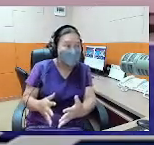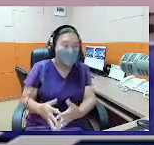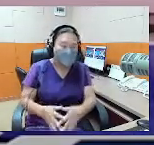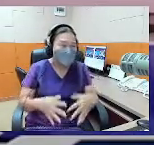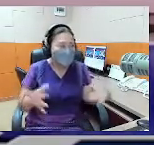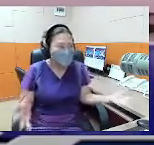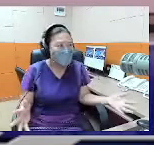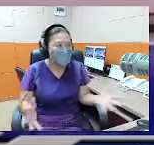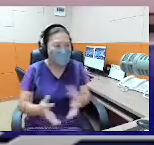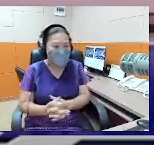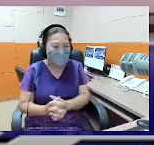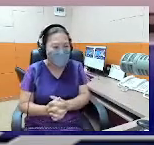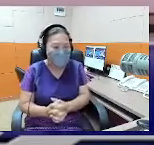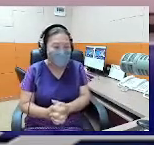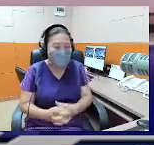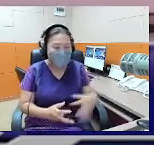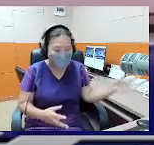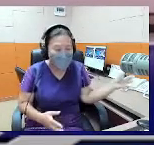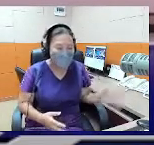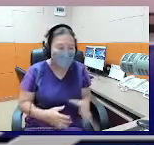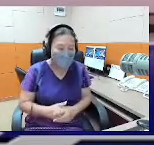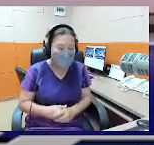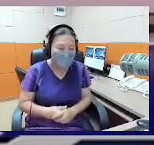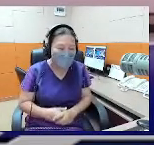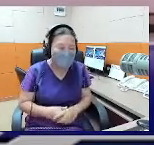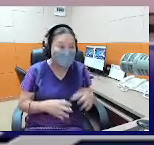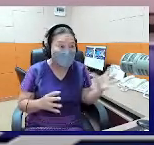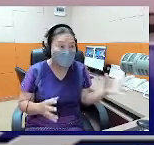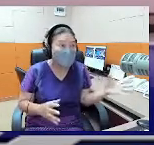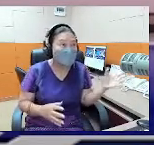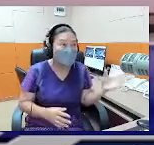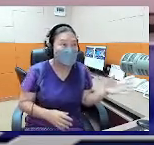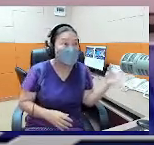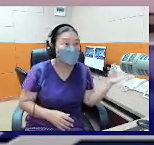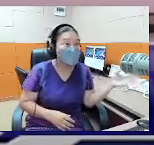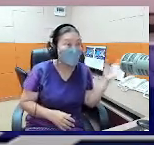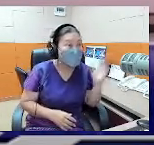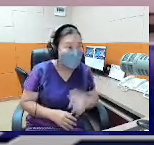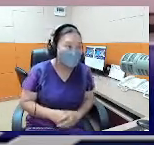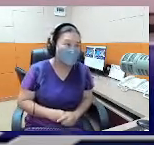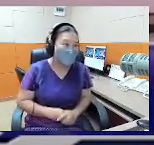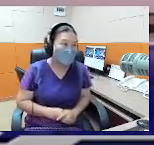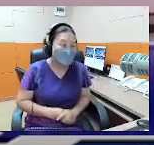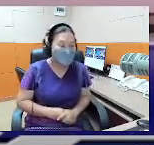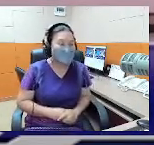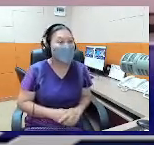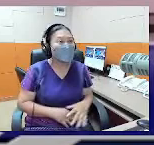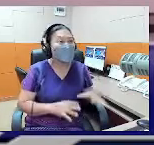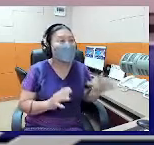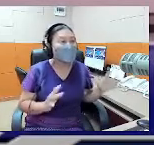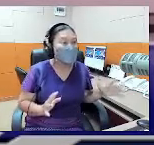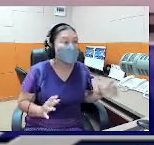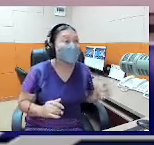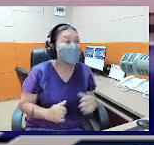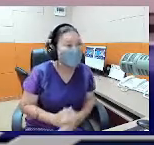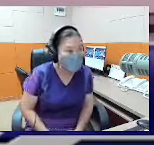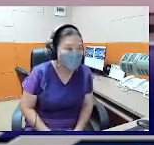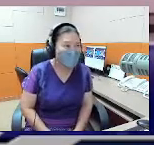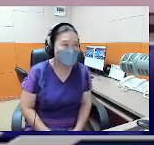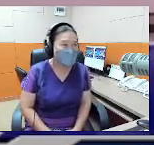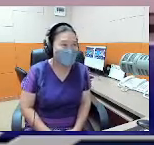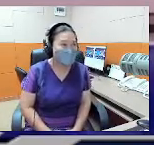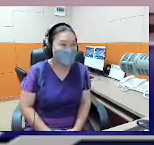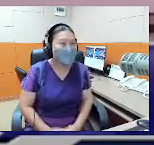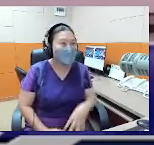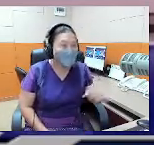ตมีโอกาสได้ลงพื้นที่ภาคใต้3จังหวัดบ่อยมากเลยไปเจอนักธุรกิจอายุน้อยร้อยล้านของเขาที่ทำอาหารเสริมฮาลาลน